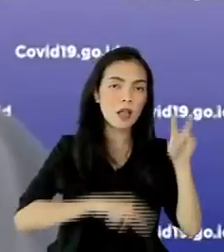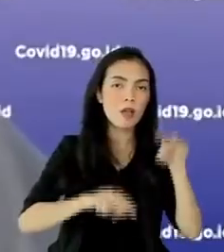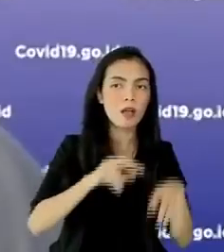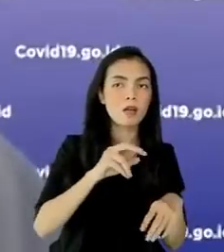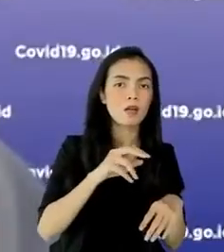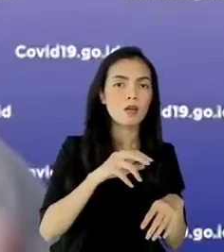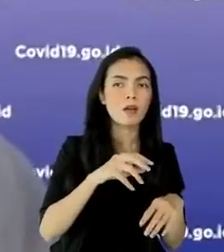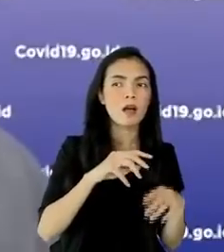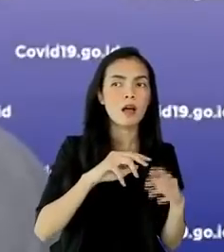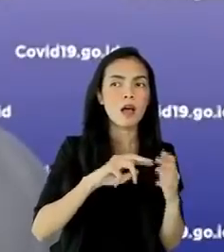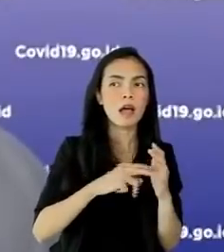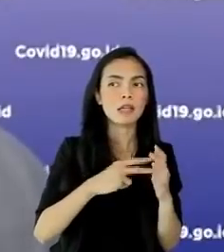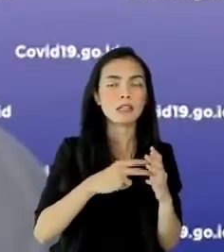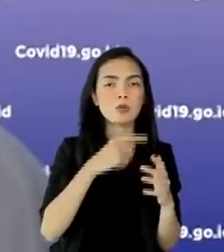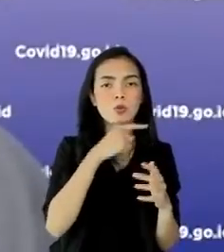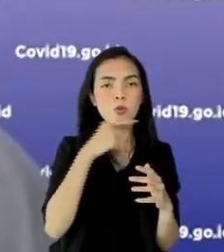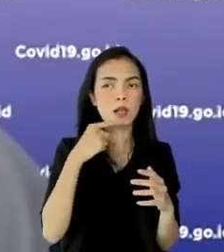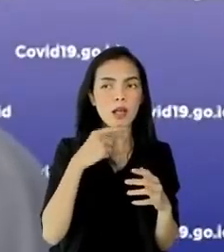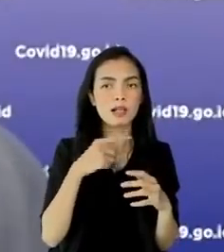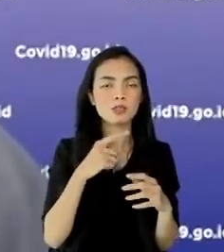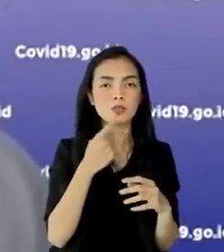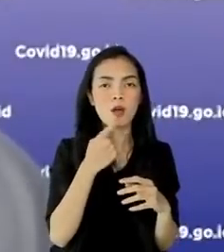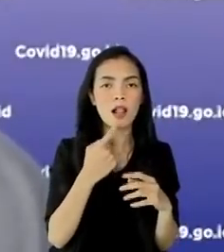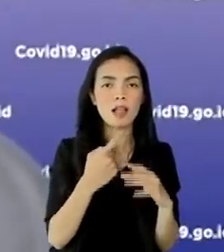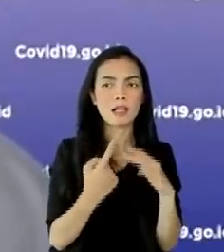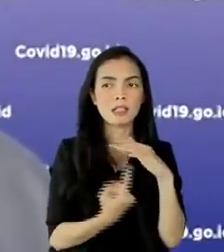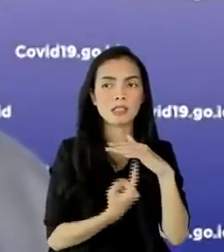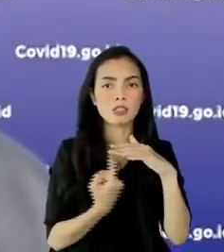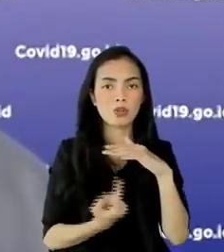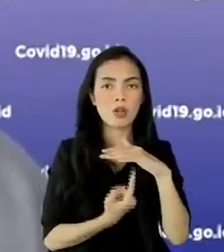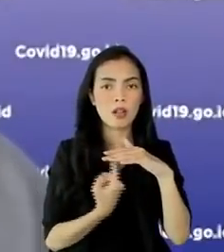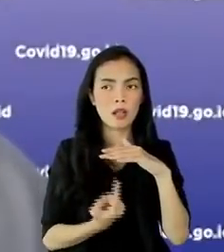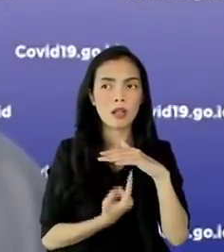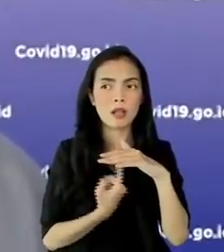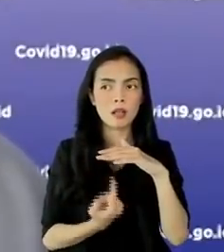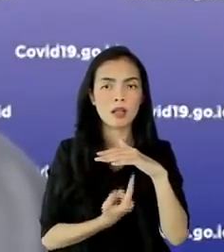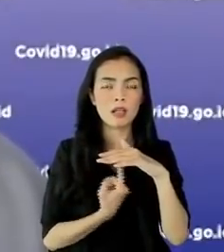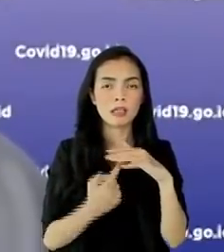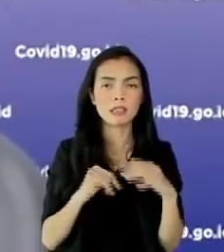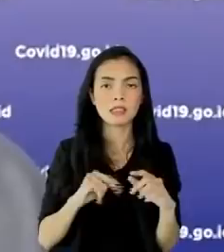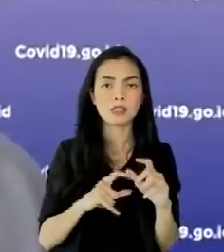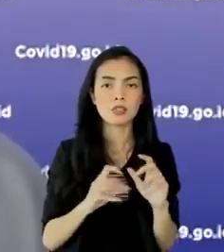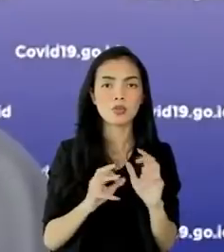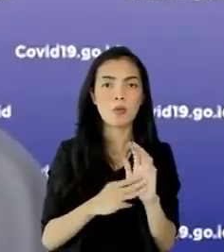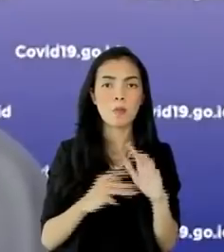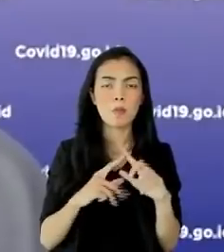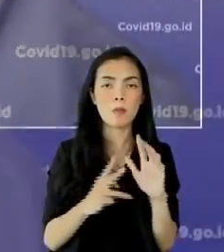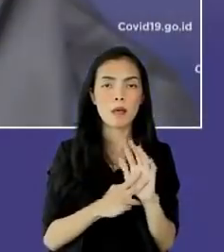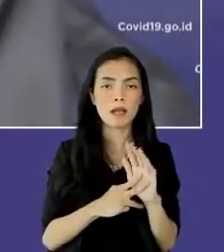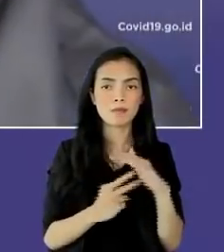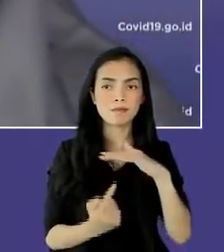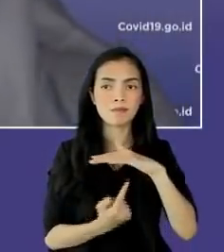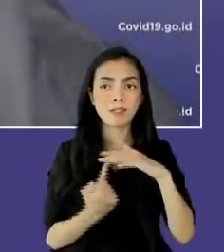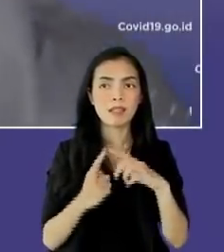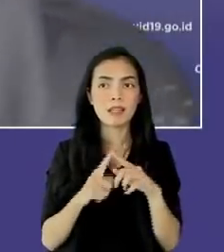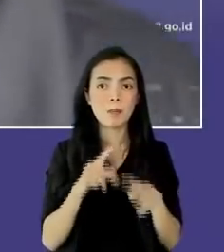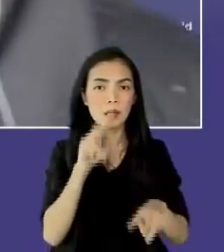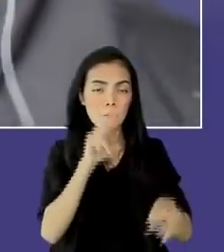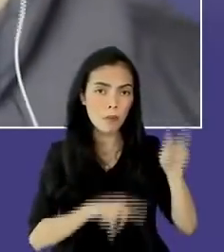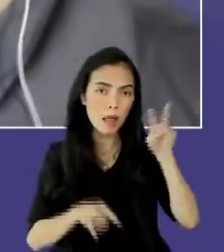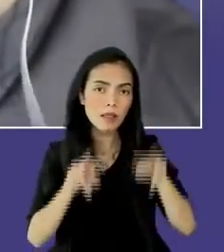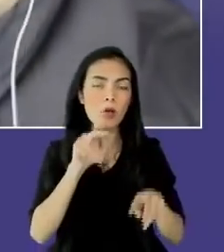ke paskes. Cerita pemantauan dan isomantau, kita ngomongnya isomantau ya, isolasi mandiri tapi dengan